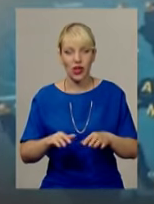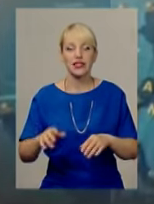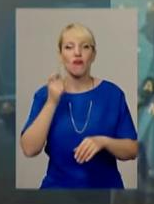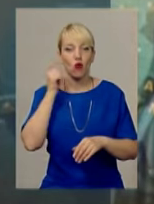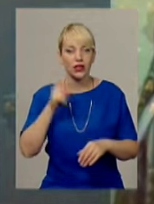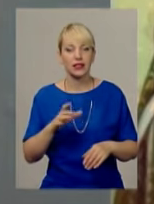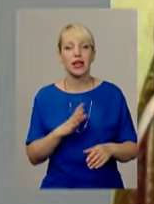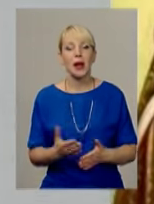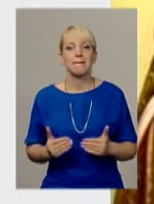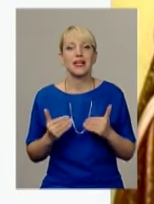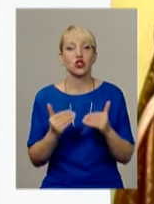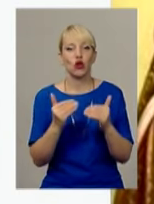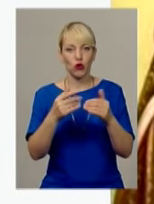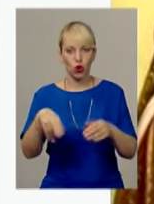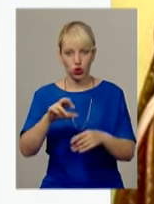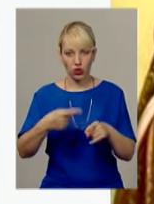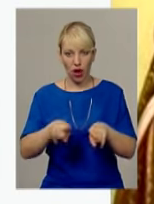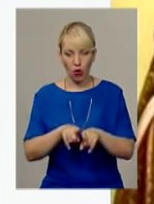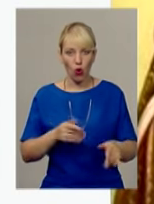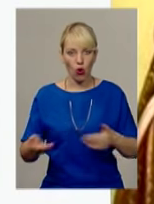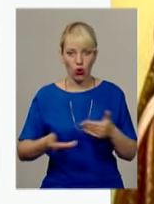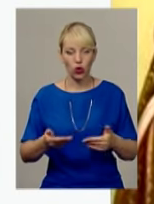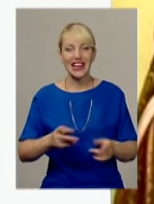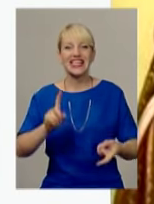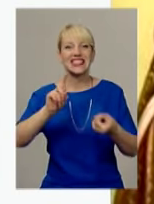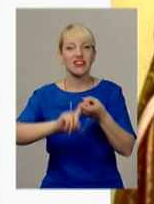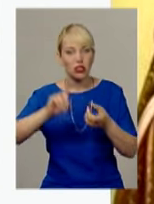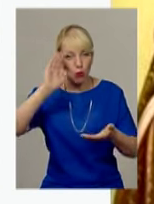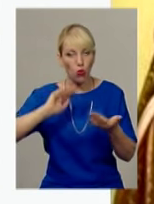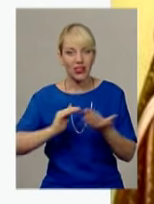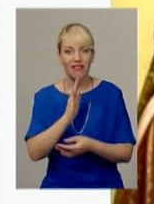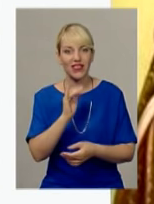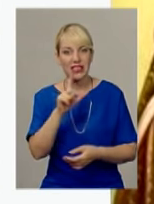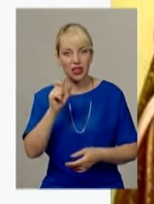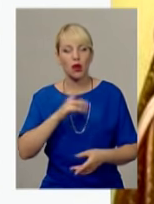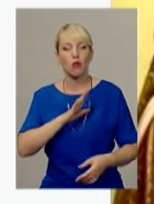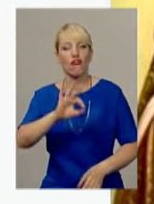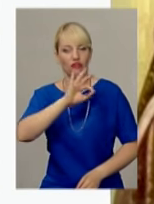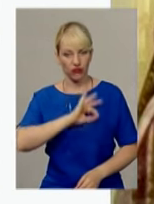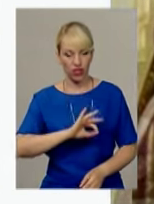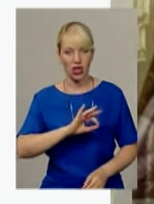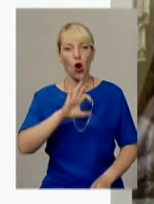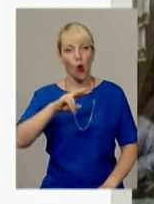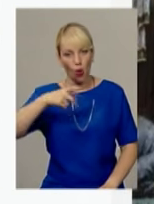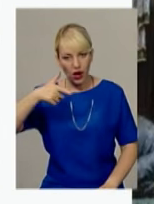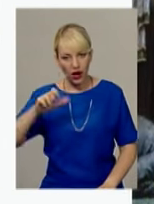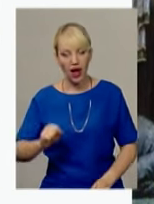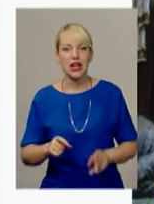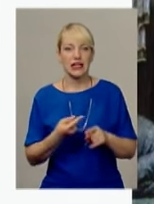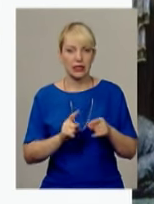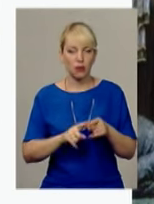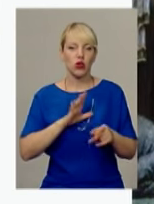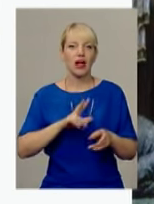підштовхувала до такого кроку, і геополітичні зв'язки з Візантією були вигідні. Що ж до Ольги, то її церква називає рівноапостольною